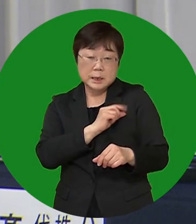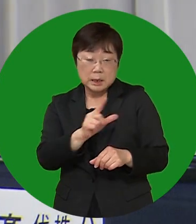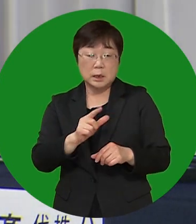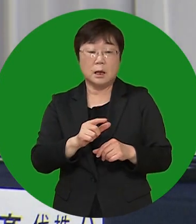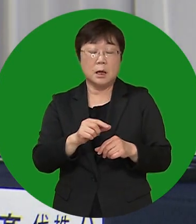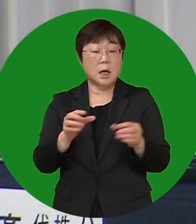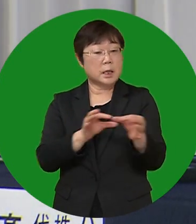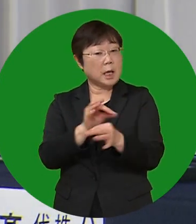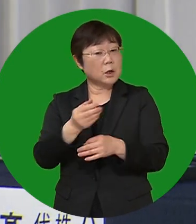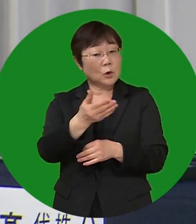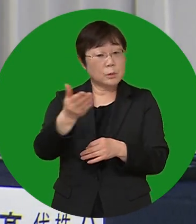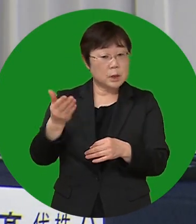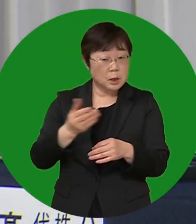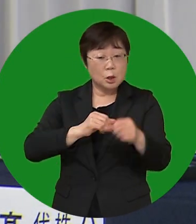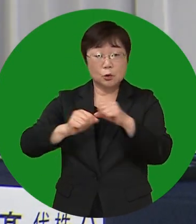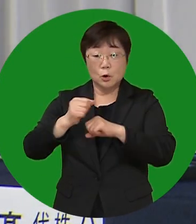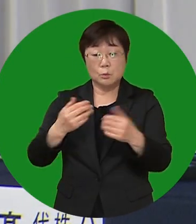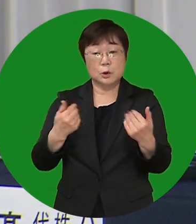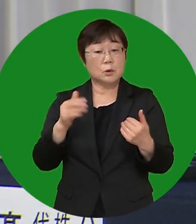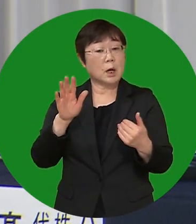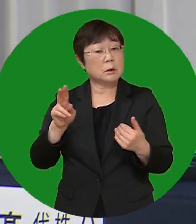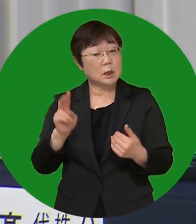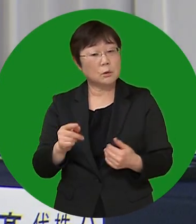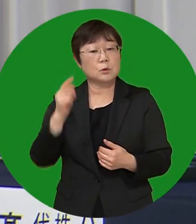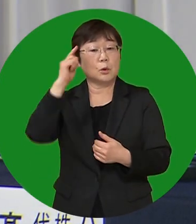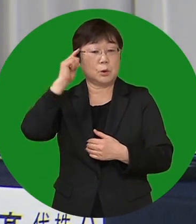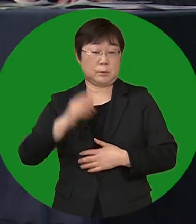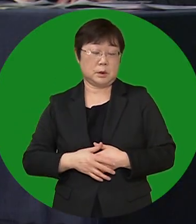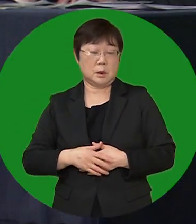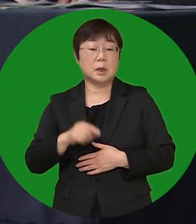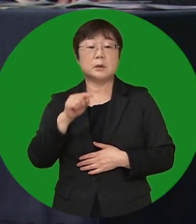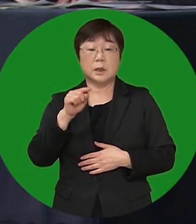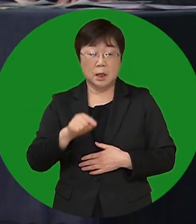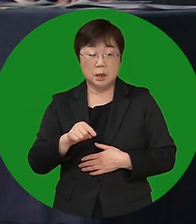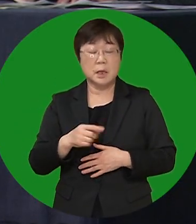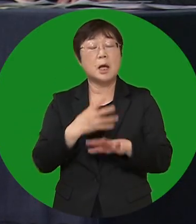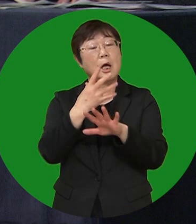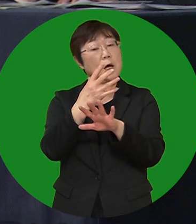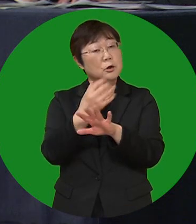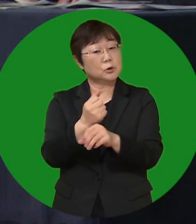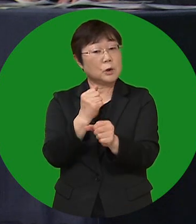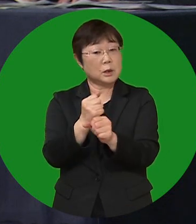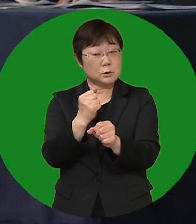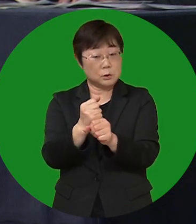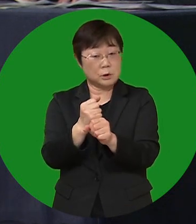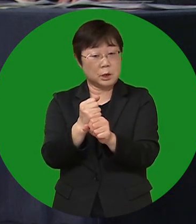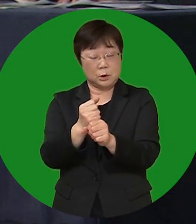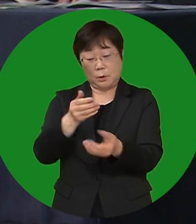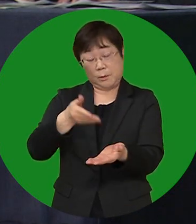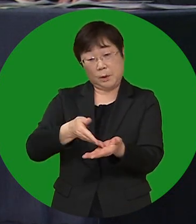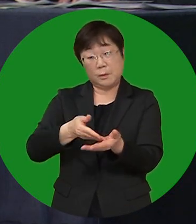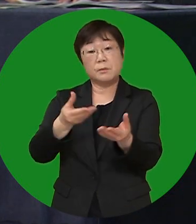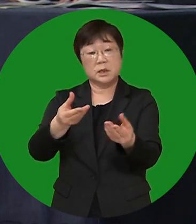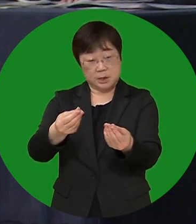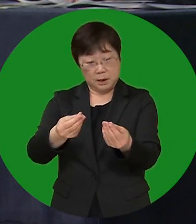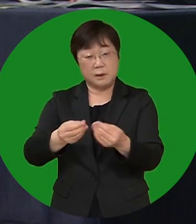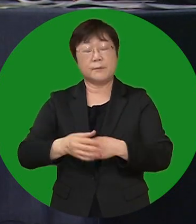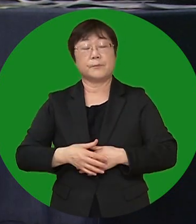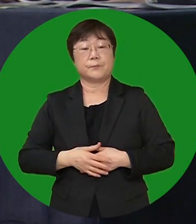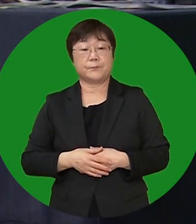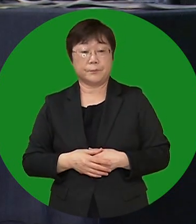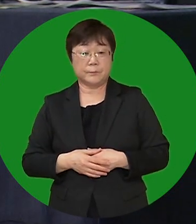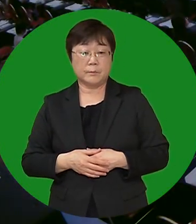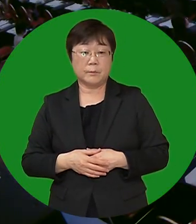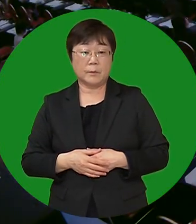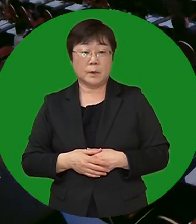やはり系の皆さんを取り組む必要があるんだろうなと思っていますその中で今日はの習慣作りという話をさせてい